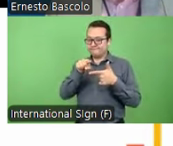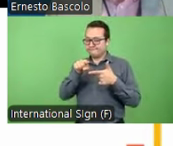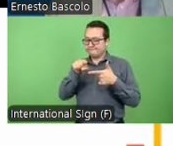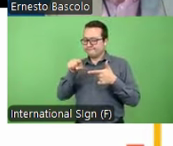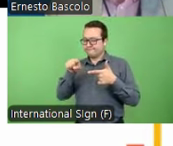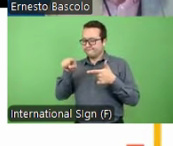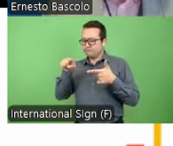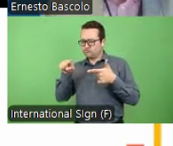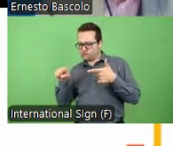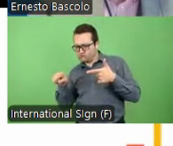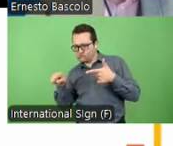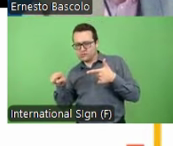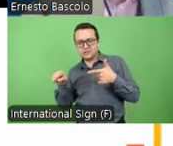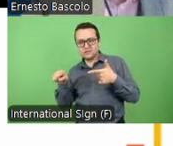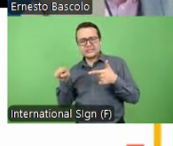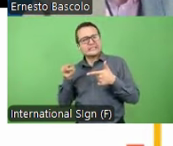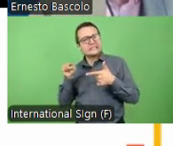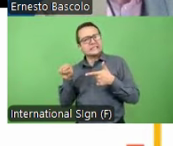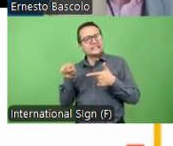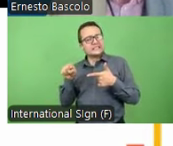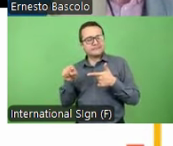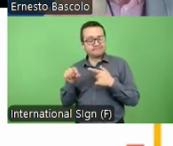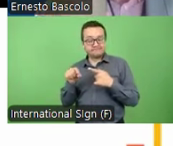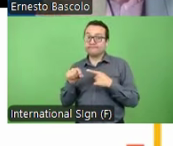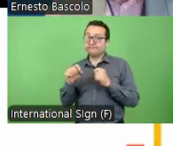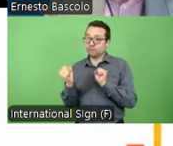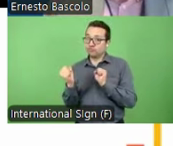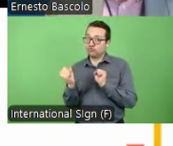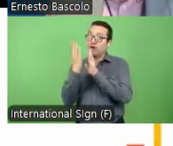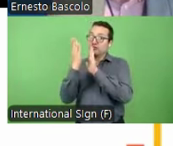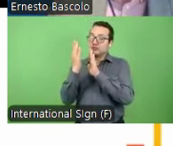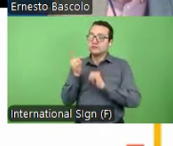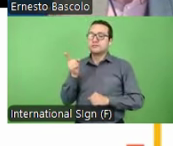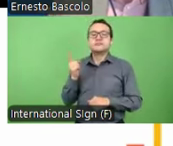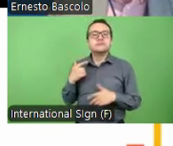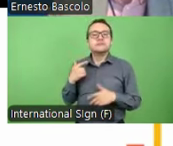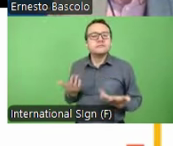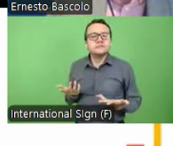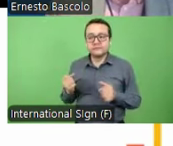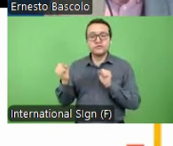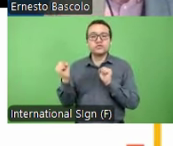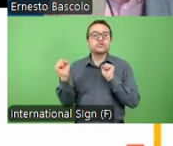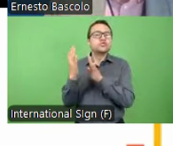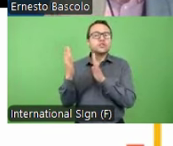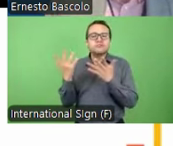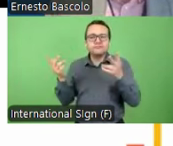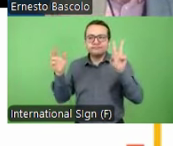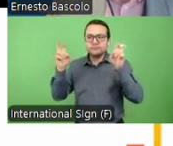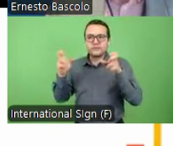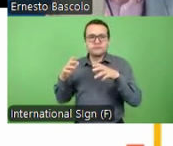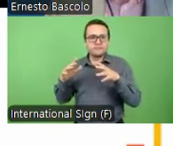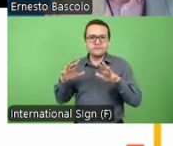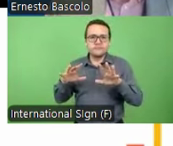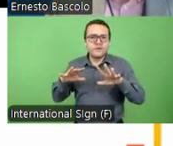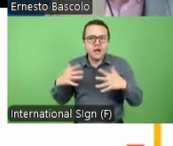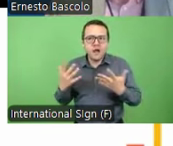necesarios Ce sont reconocer. des Acá enjeux qu'il quiero faut destacar reconnaître. incluso J'aimerais desafíos souligner aussi particulares en la cobertura des de enjeux par